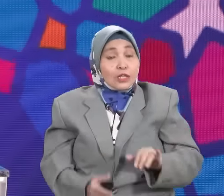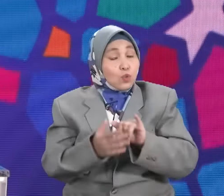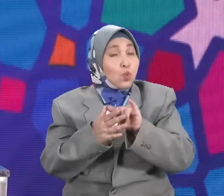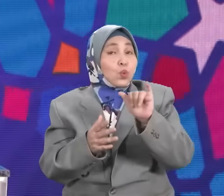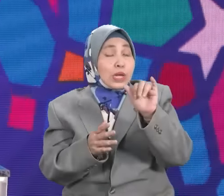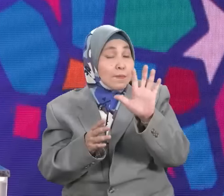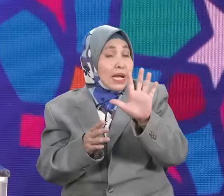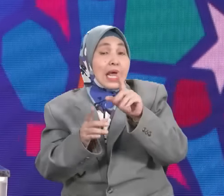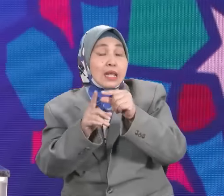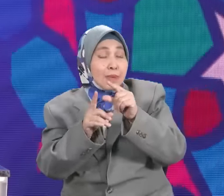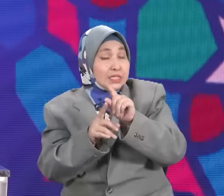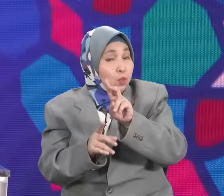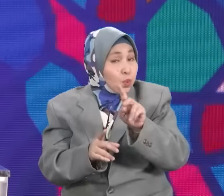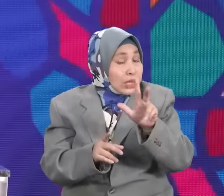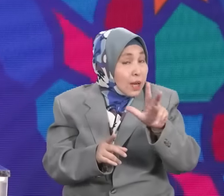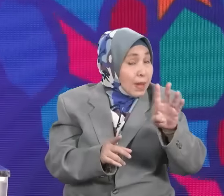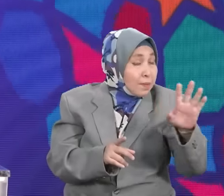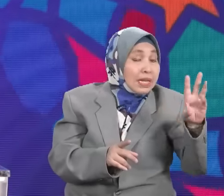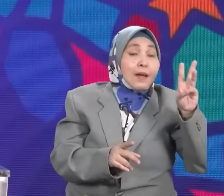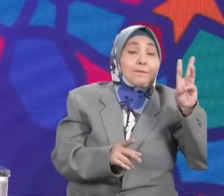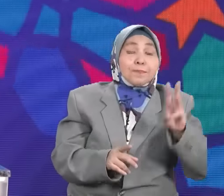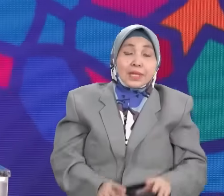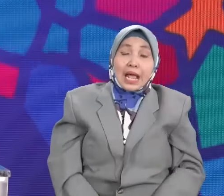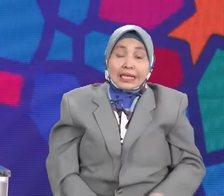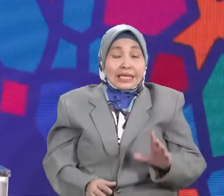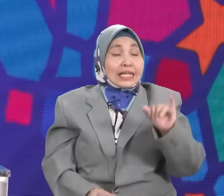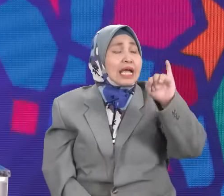kalimat 1 2 3 4 5 6 oke